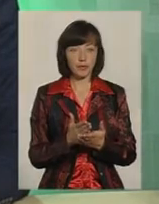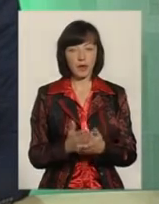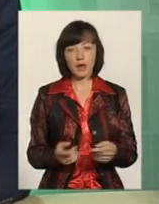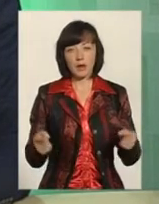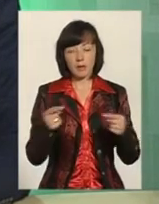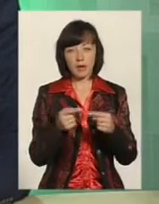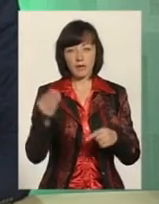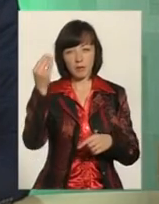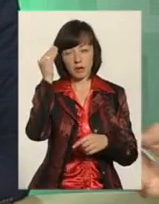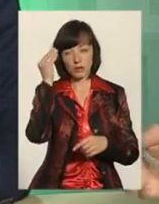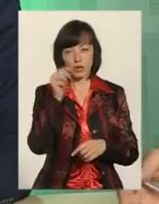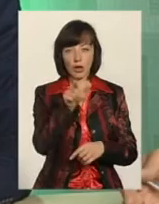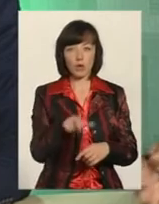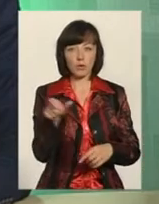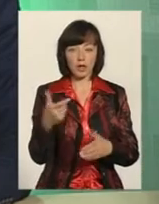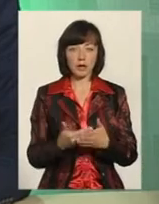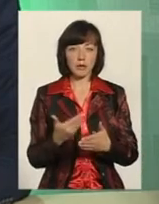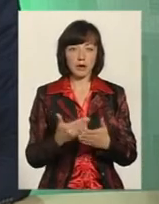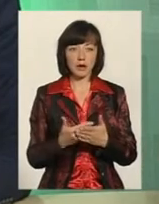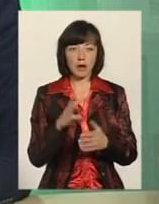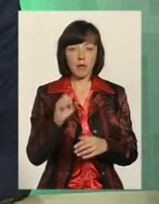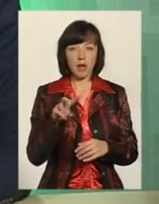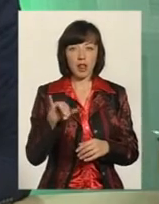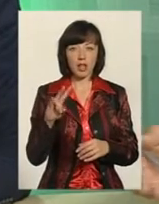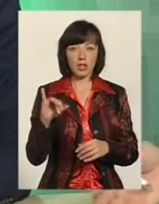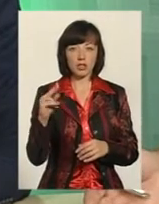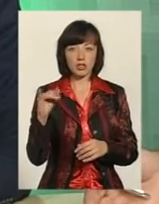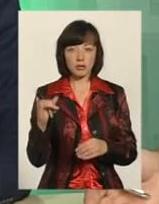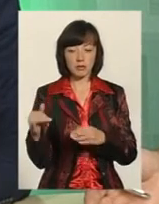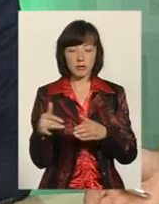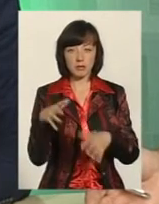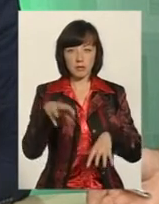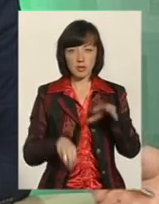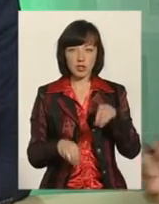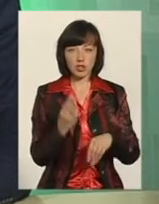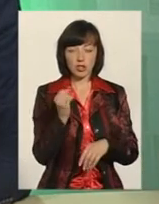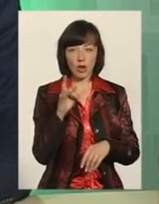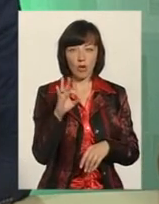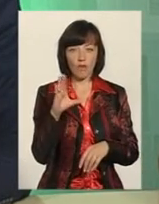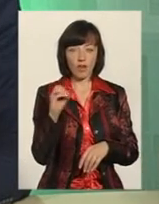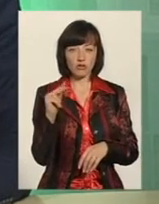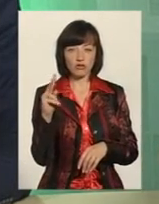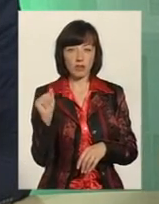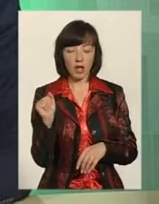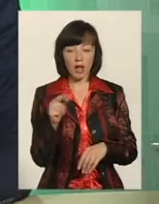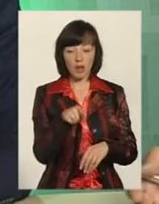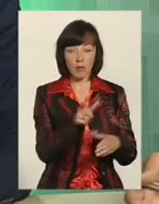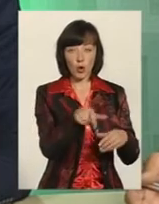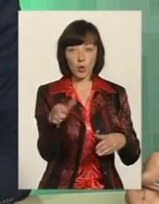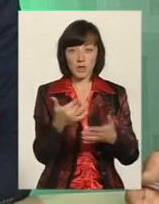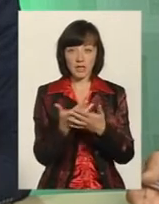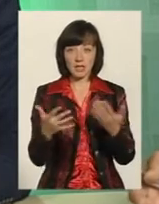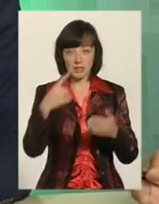бачення людей. Наприклад, якщо там Малиницька сільська рада межує з Шаровечківської сільської ради, там громада